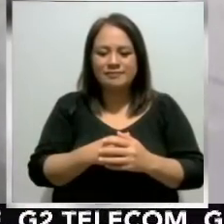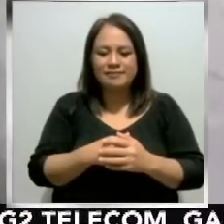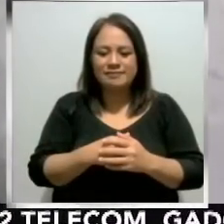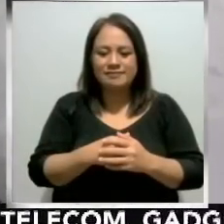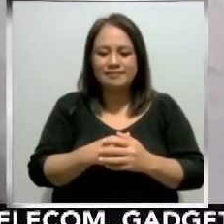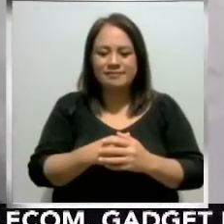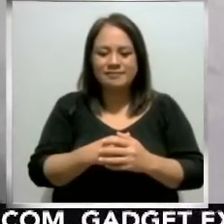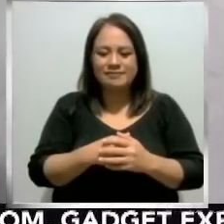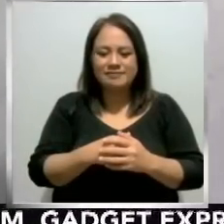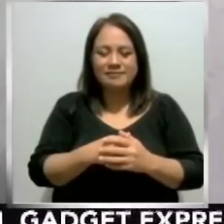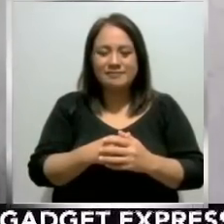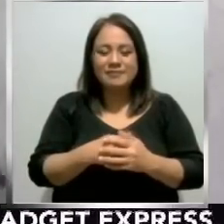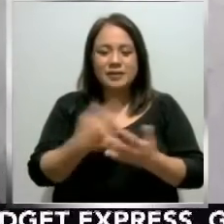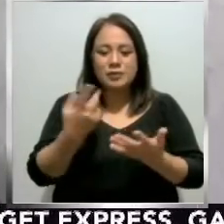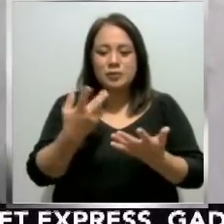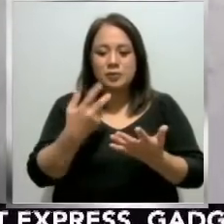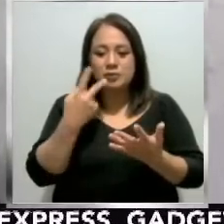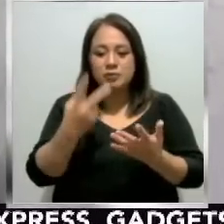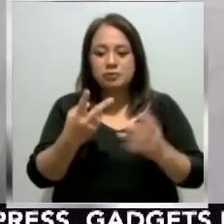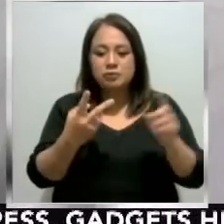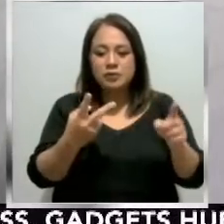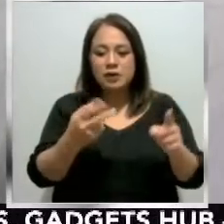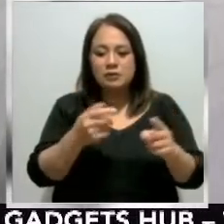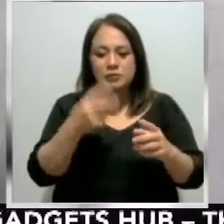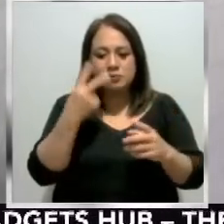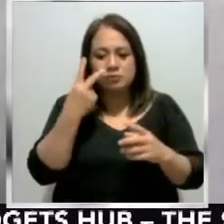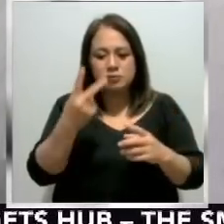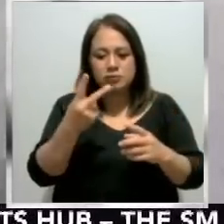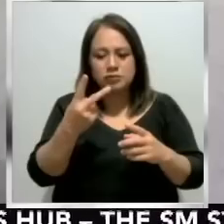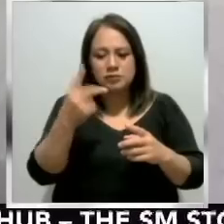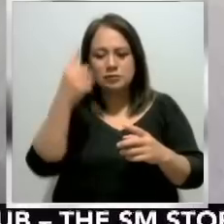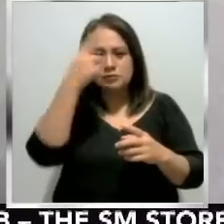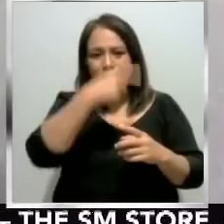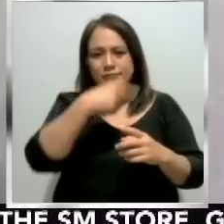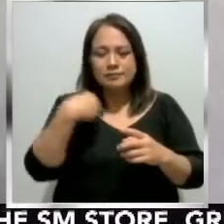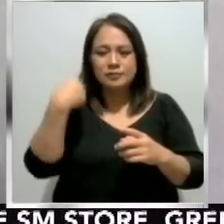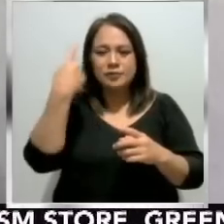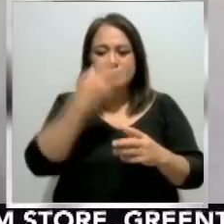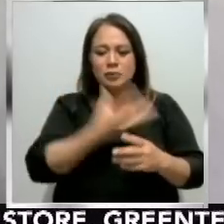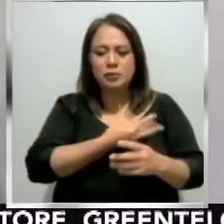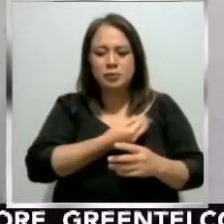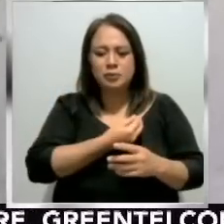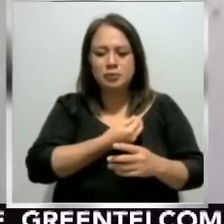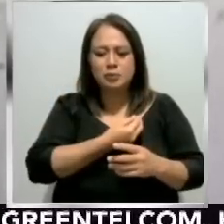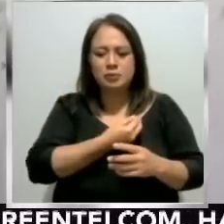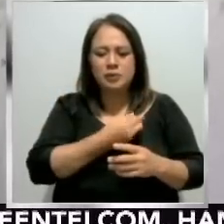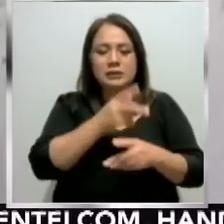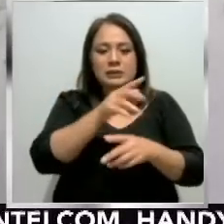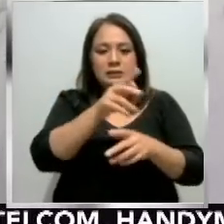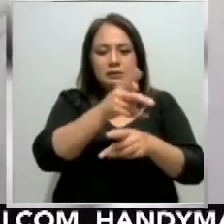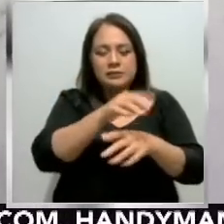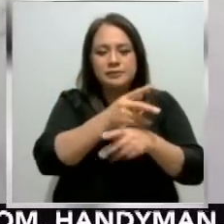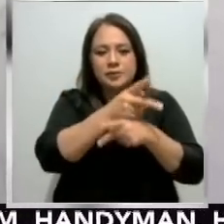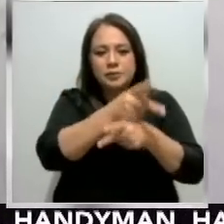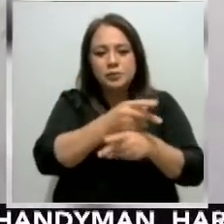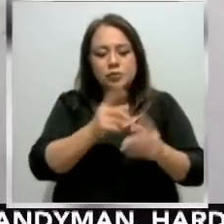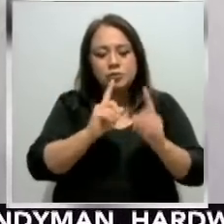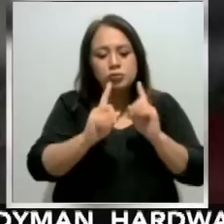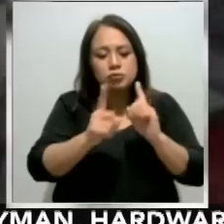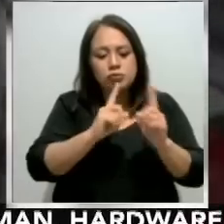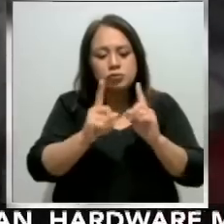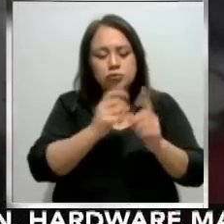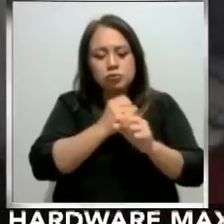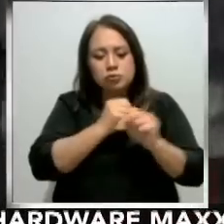Sa Jandaris naman, bakas sa mukha ng batang si Nur, ang takot habang marahan siyang kinakausap ng mga rescuer na tumulong sa